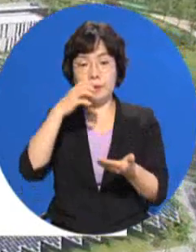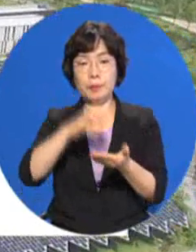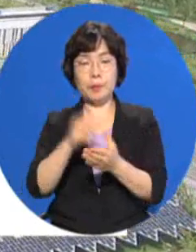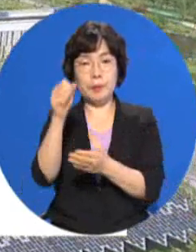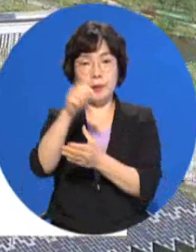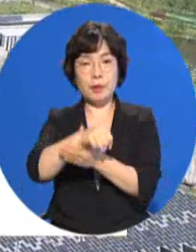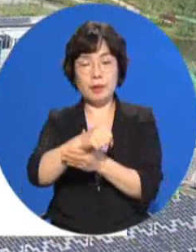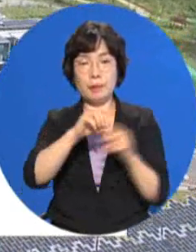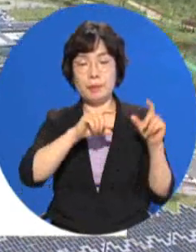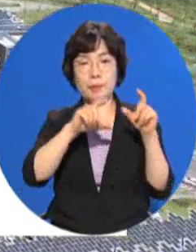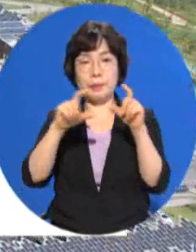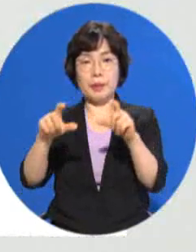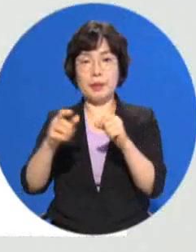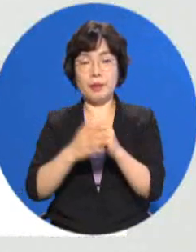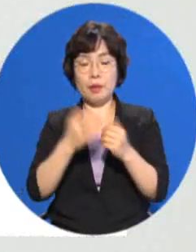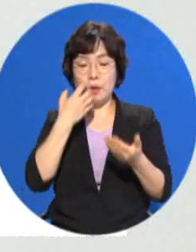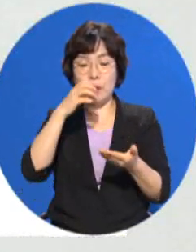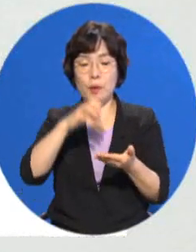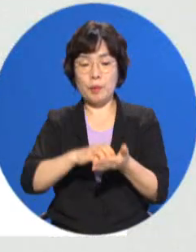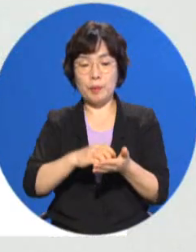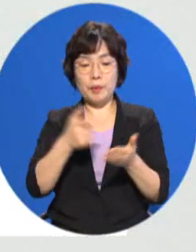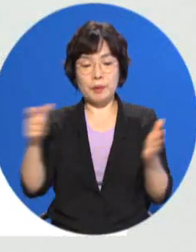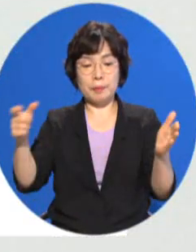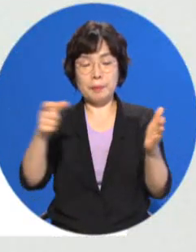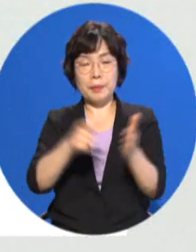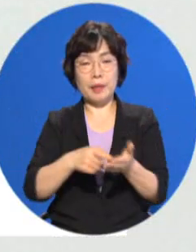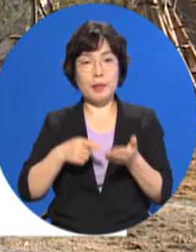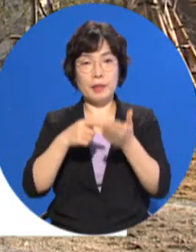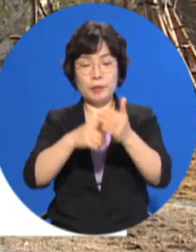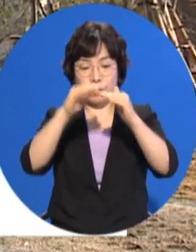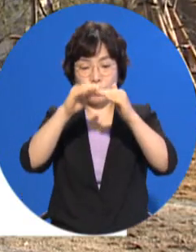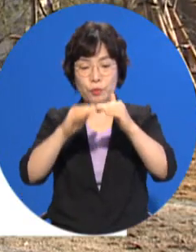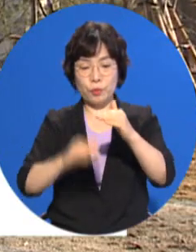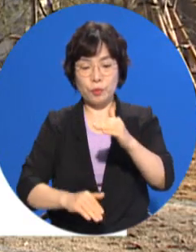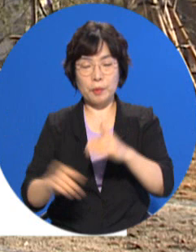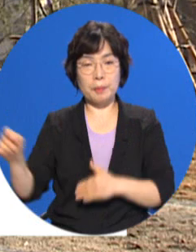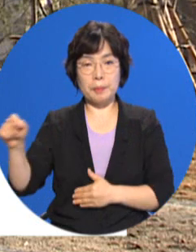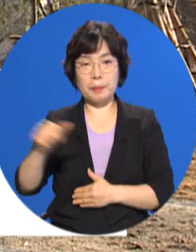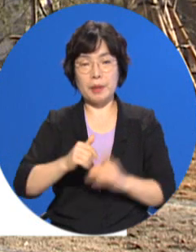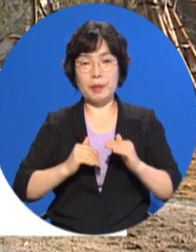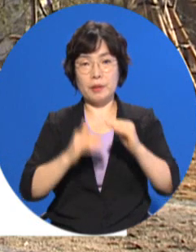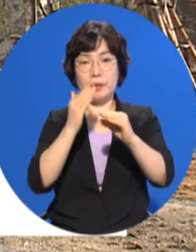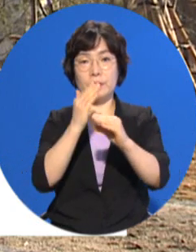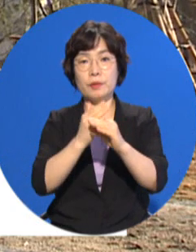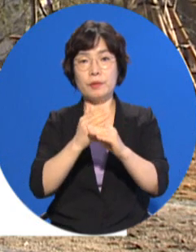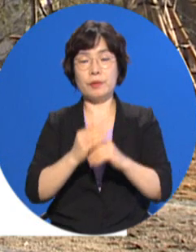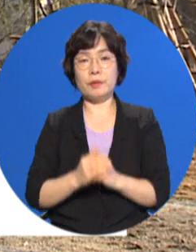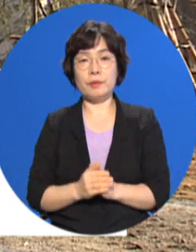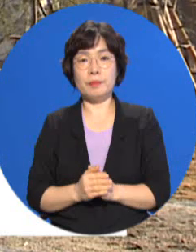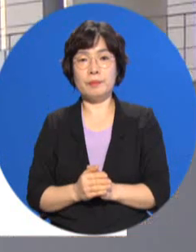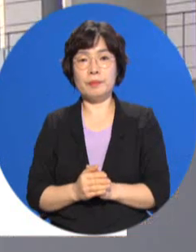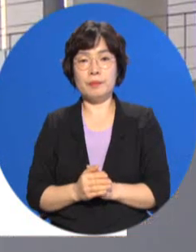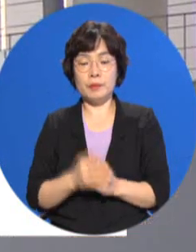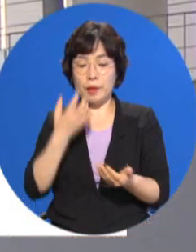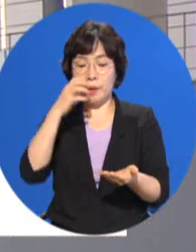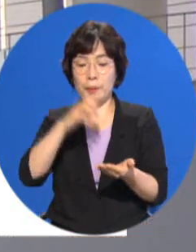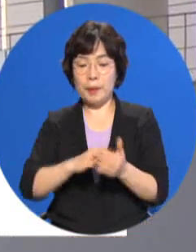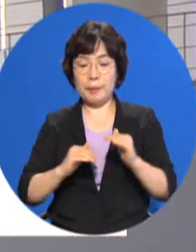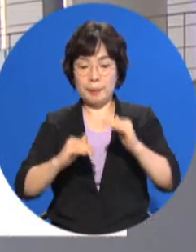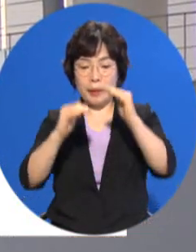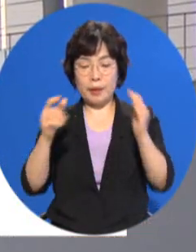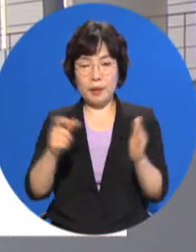허가를 통보함에 따라 법인 설립 등기를 신청하는 등 후속 작업에 속도를 내고 있습니다. 한전은 법인 설립